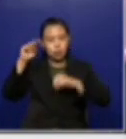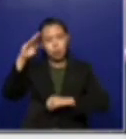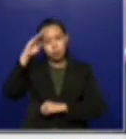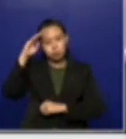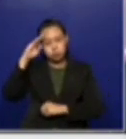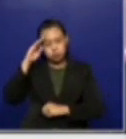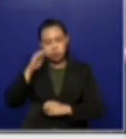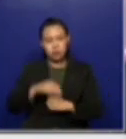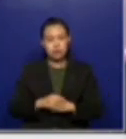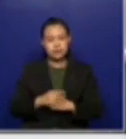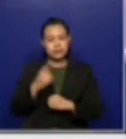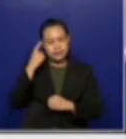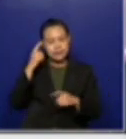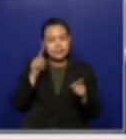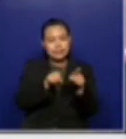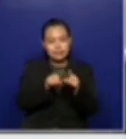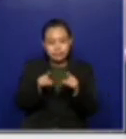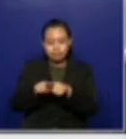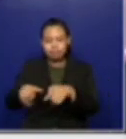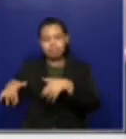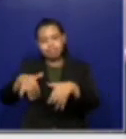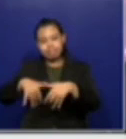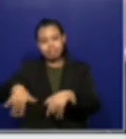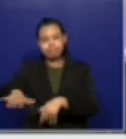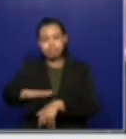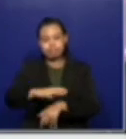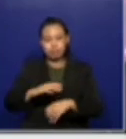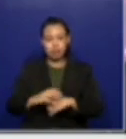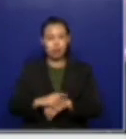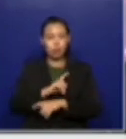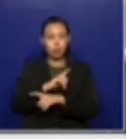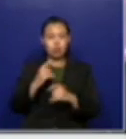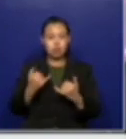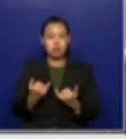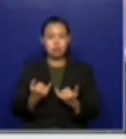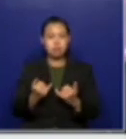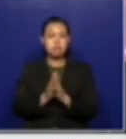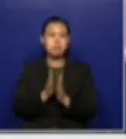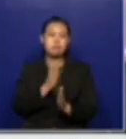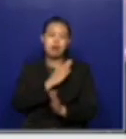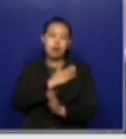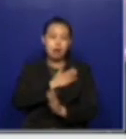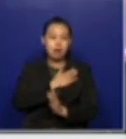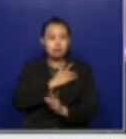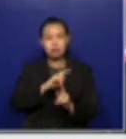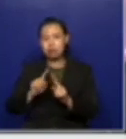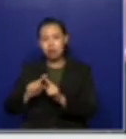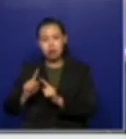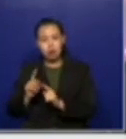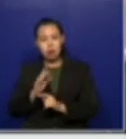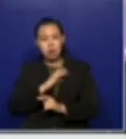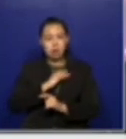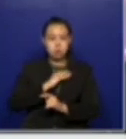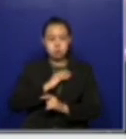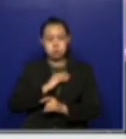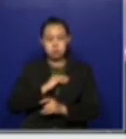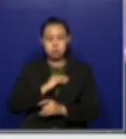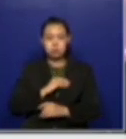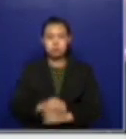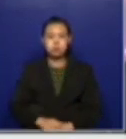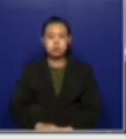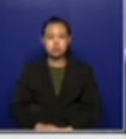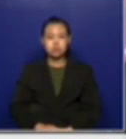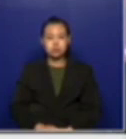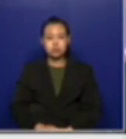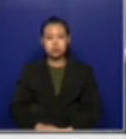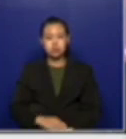วันนี้พระสงฆ์องค์เจ้าต่างหวาดกลัวท่านนายกนะครับถ้าท่านนายกดียังอยู่ในนี้เขาบ